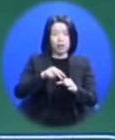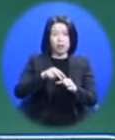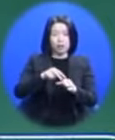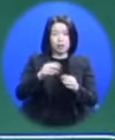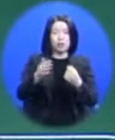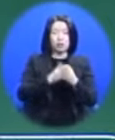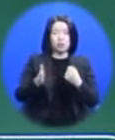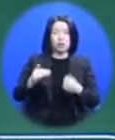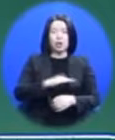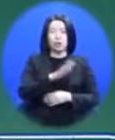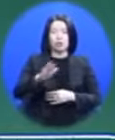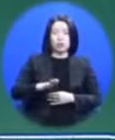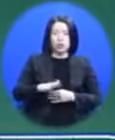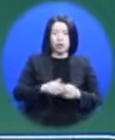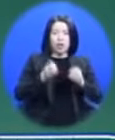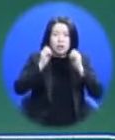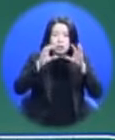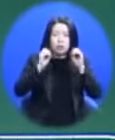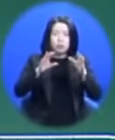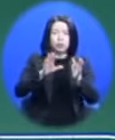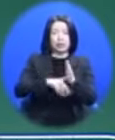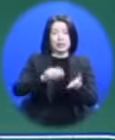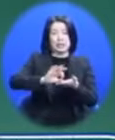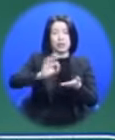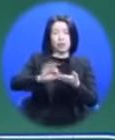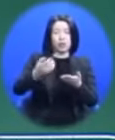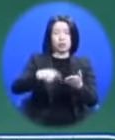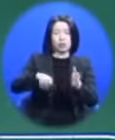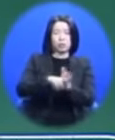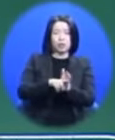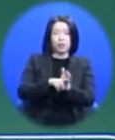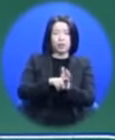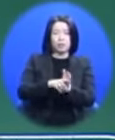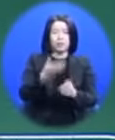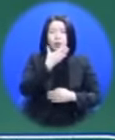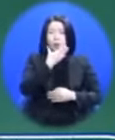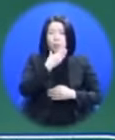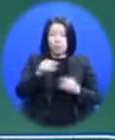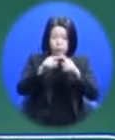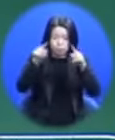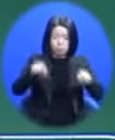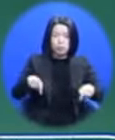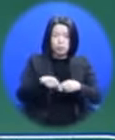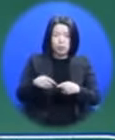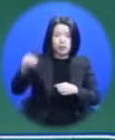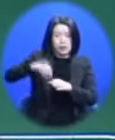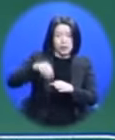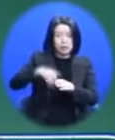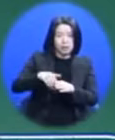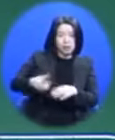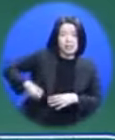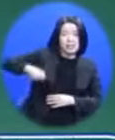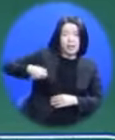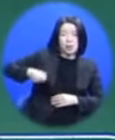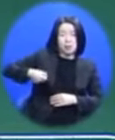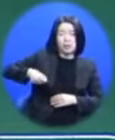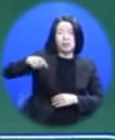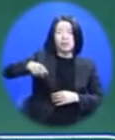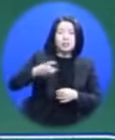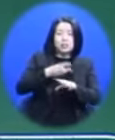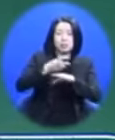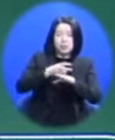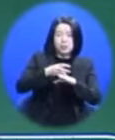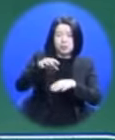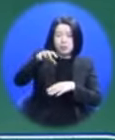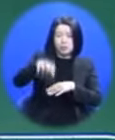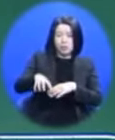저희가 전도할 때 쓰려고 했던 이 쪽복음 복음서가 들어있던 가방을 그 정류장에 놓고